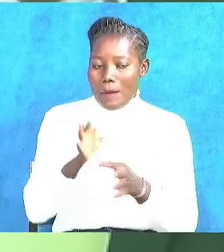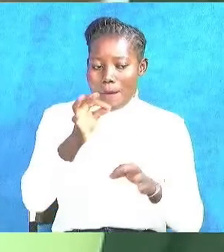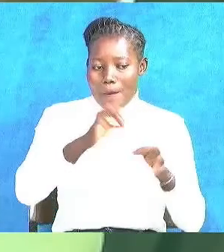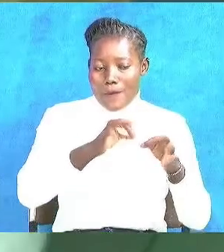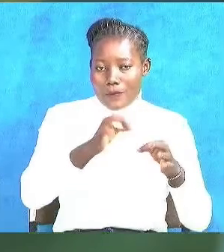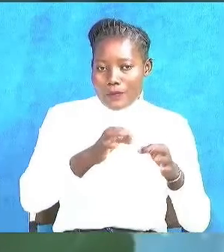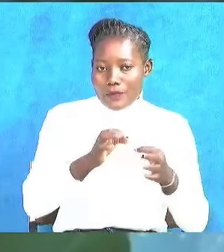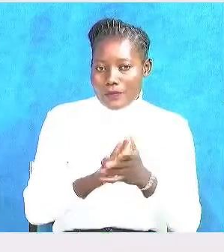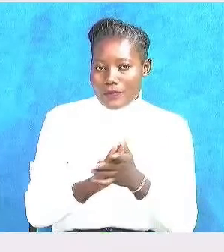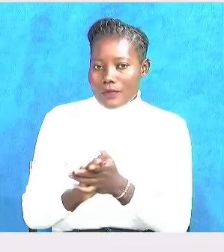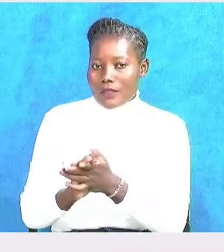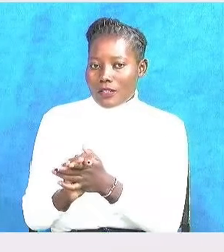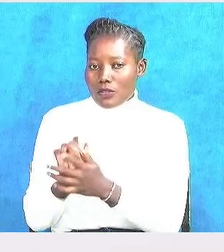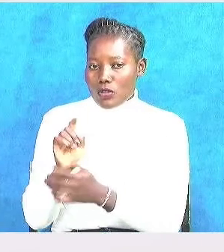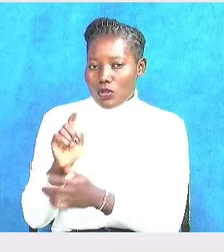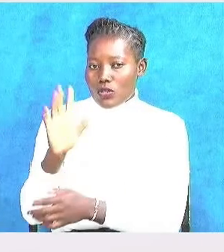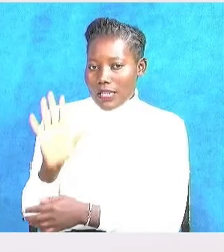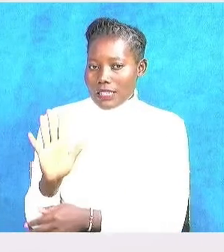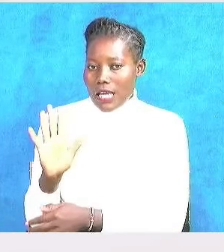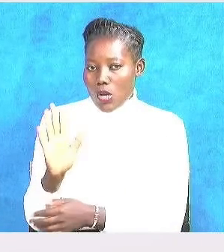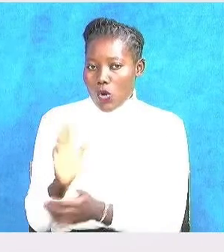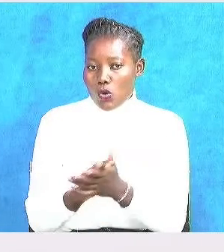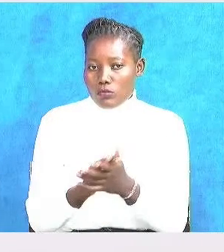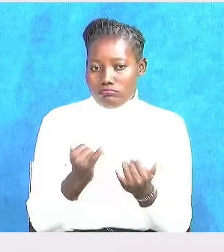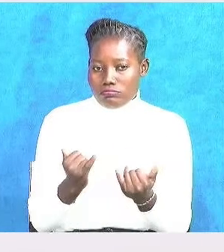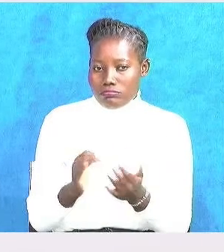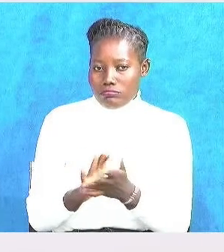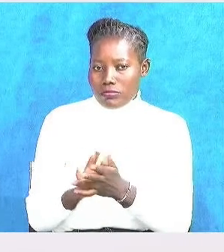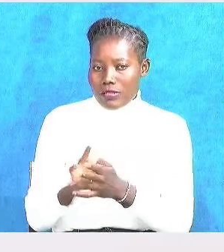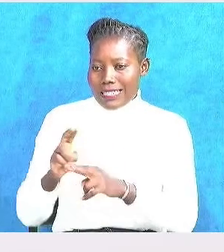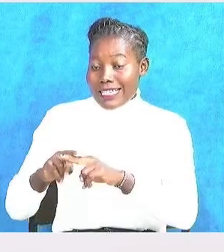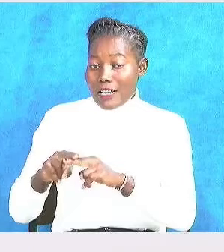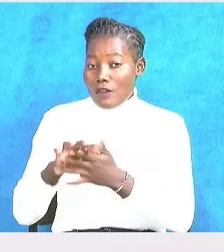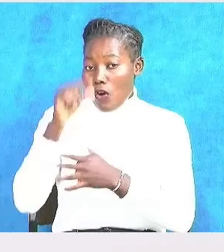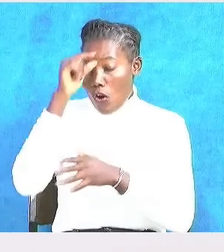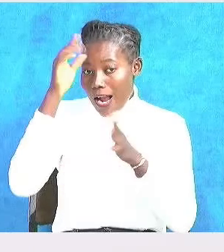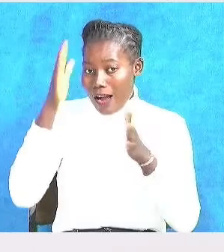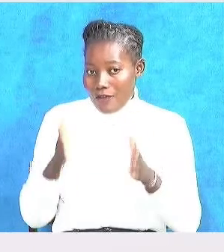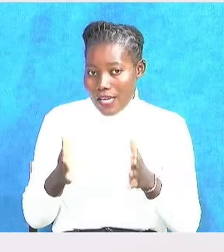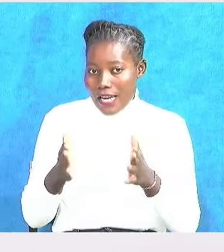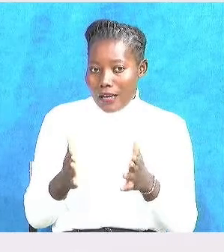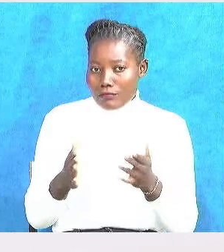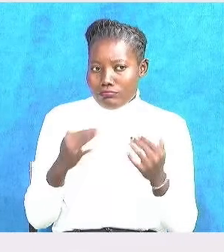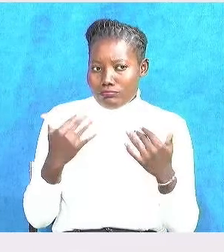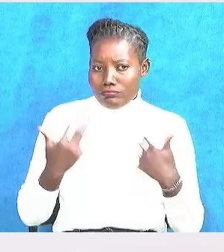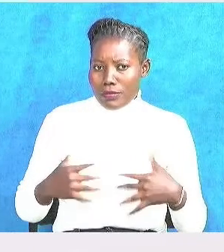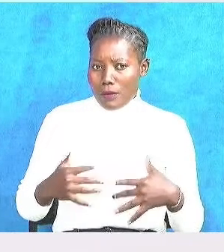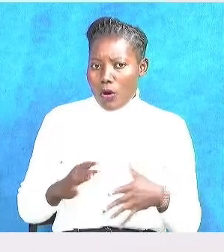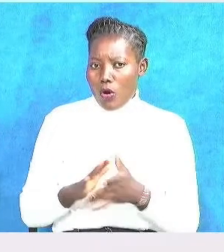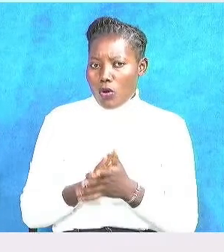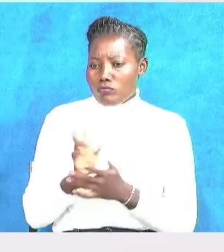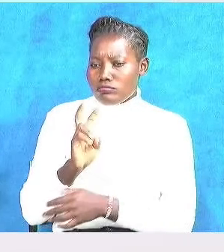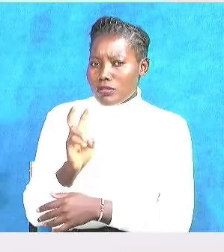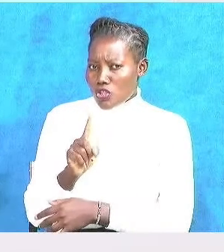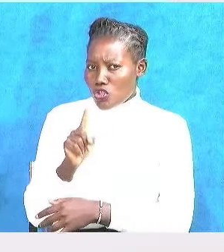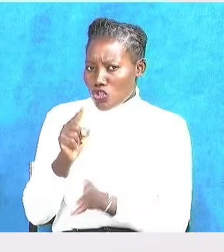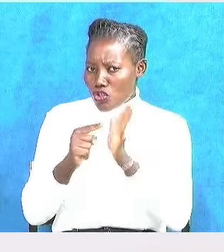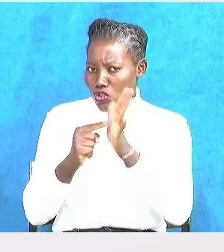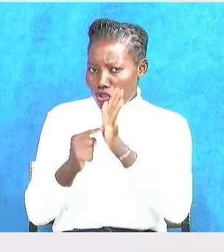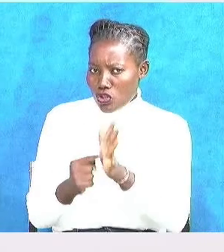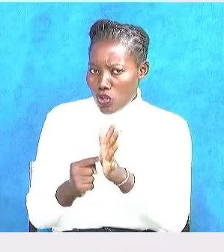milioni 4.5. Katika kiti cha ugavana ambacho kinawavutia wengi, utafiti huo unaonyesha kuwa Agnes